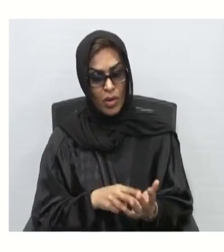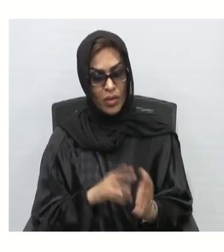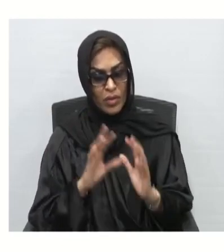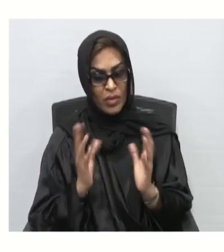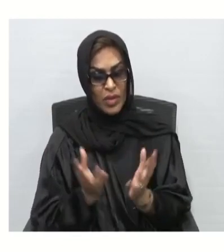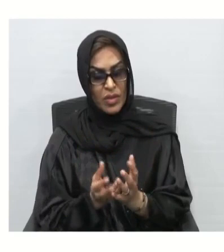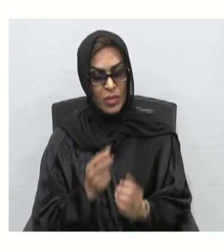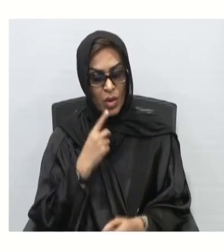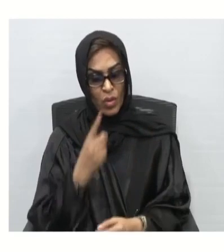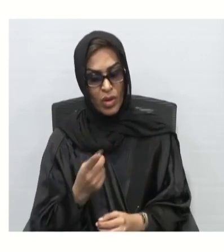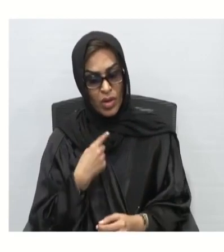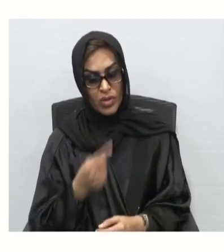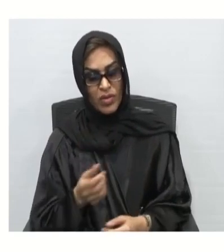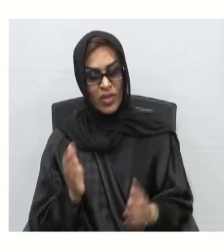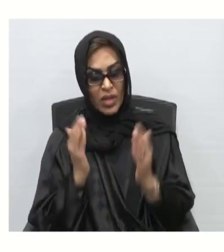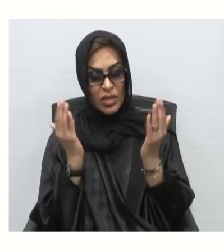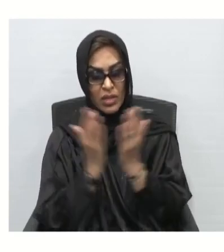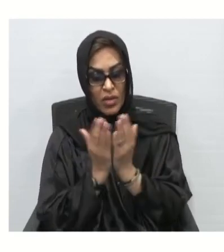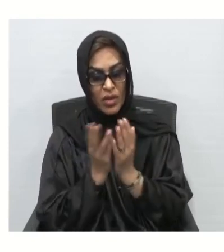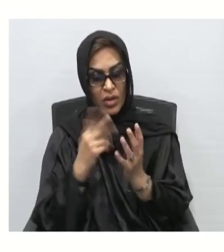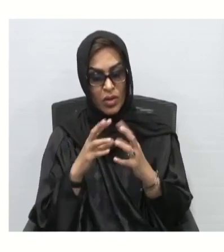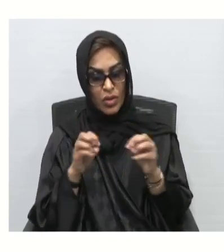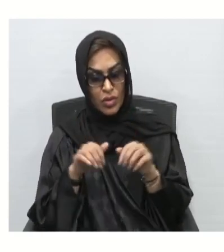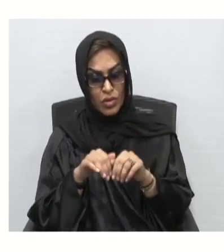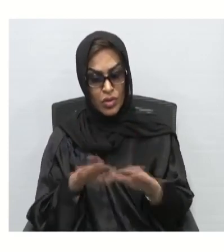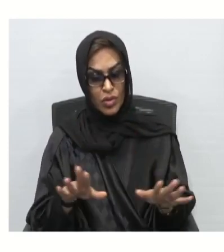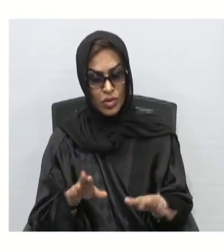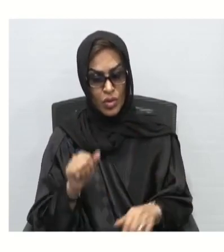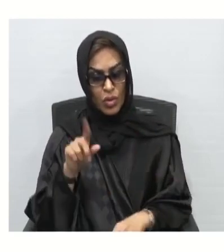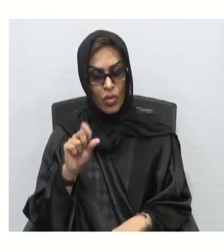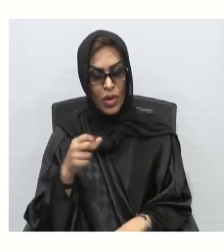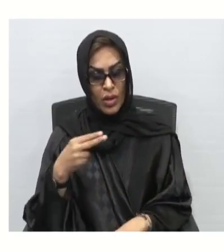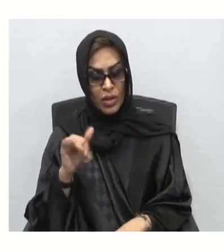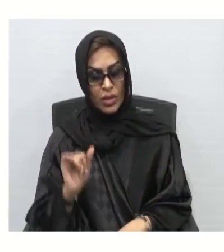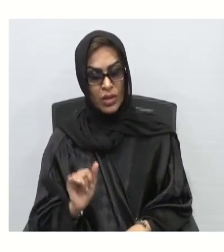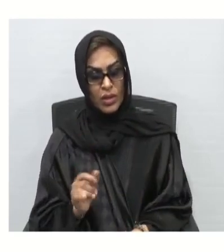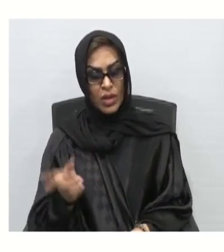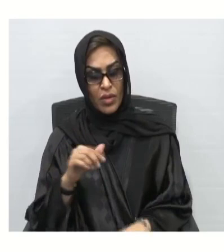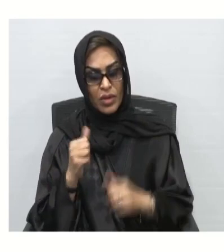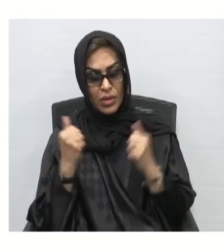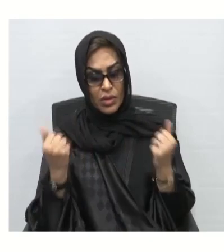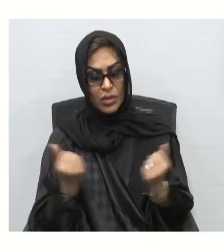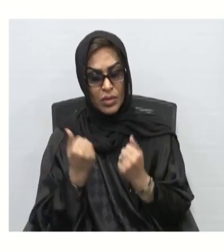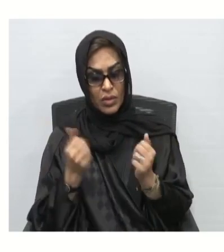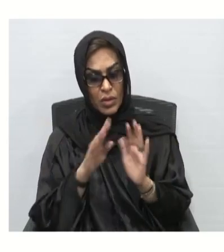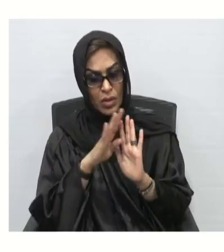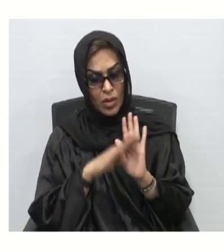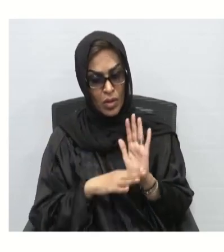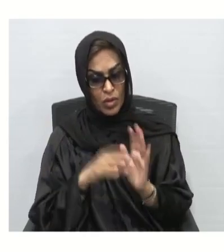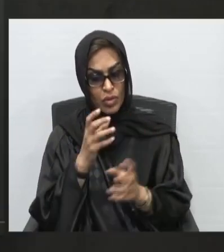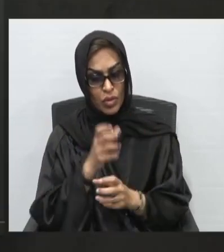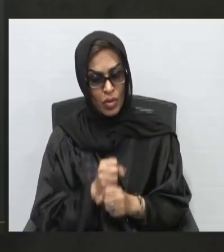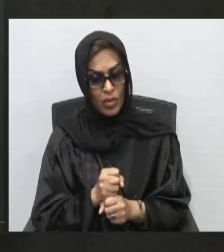المصدر وناقشها في الصف لنشر الوعي بمهارات الشراء الرقمي هذا النشاط لديك ان تتوقف